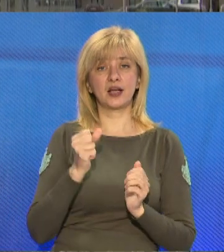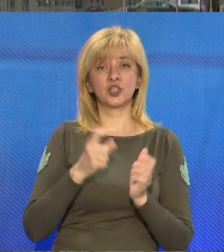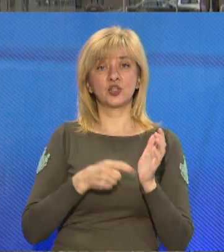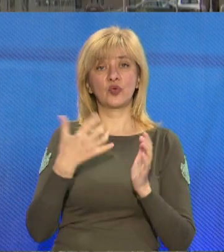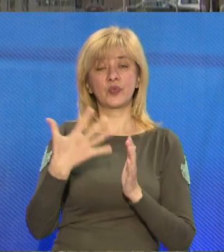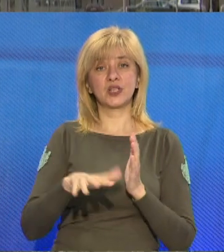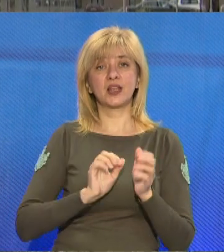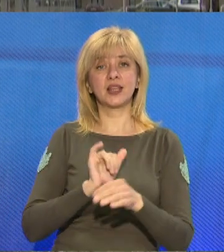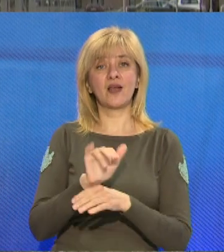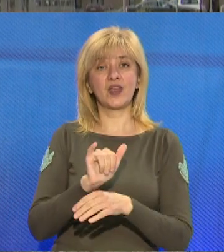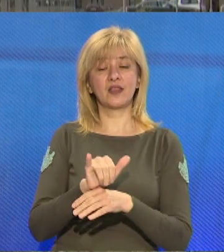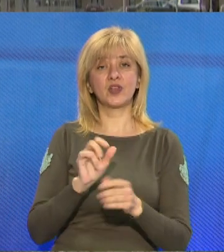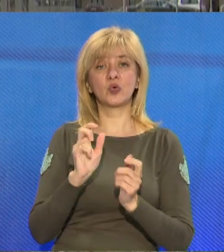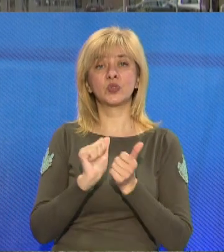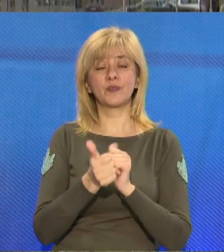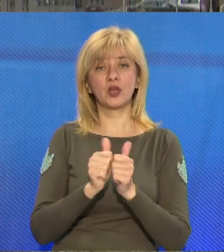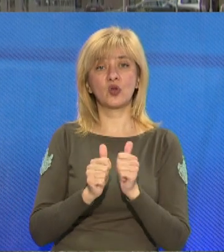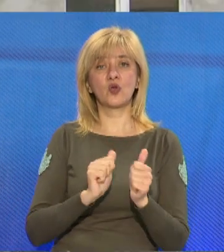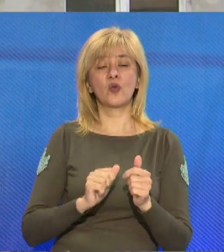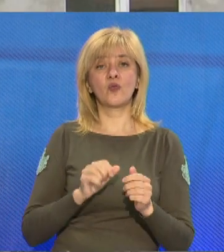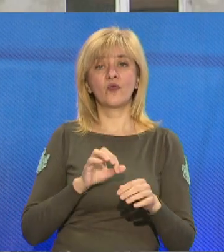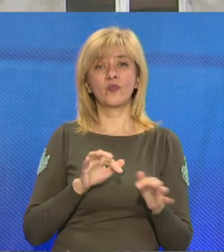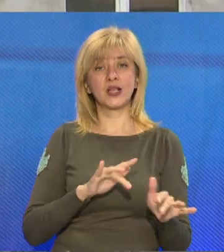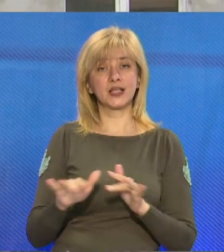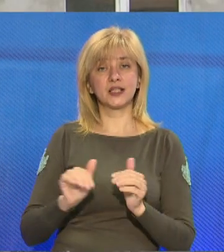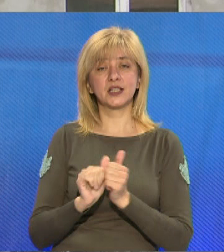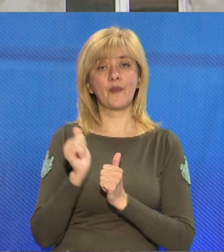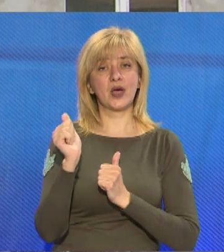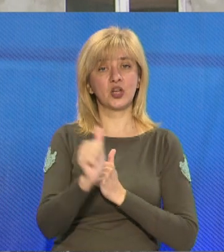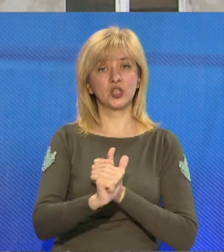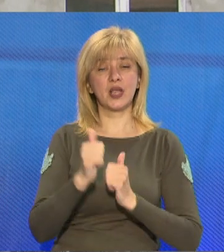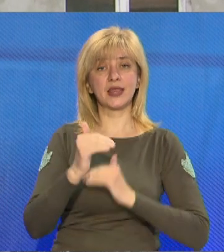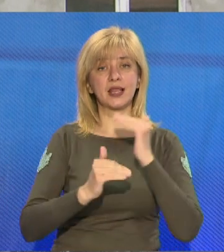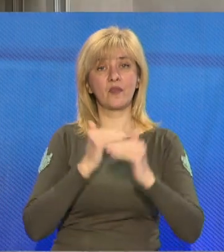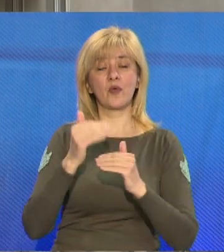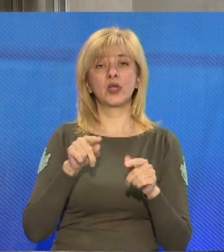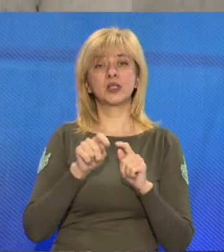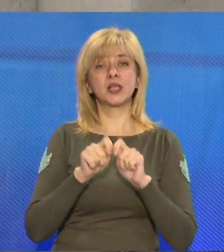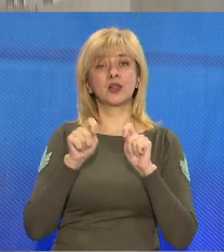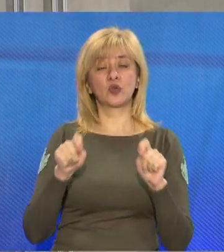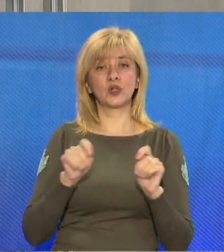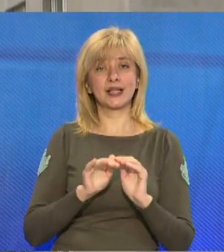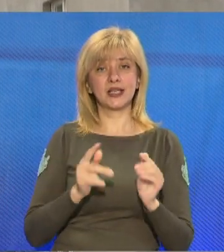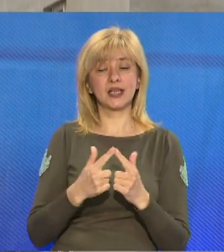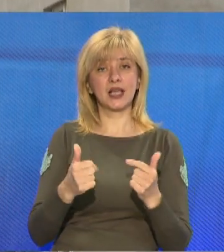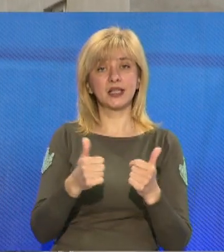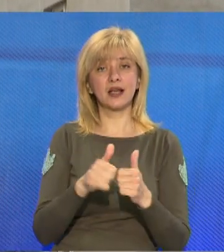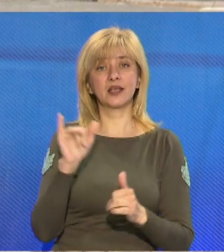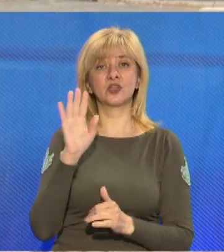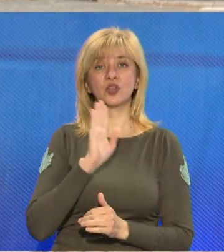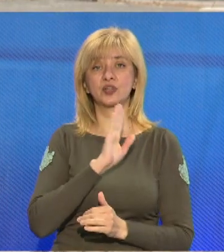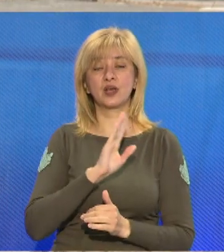зміну, ведеться з запередженням темпов. Окрім дорослого, тут відкриється дитяче відділення, жіноча консультація і різні